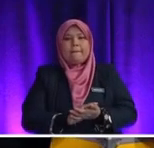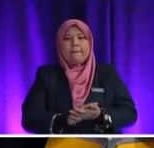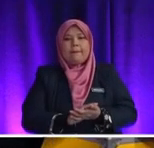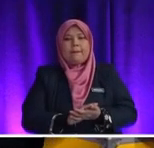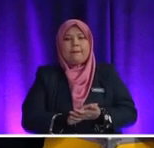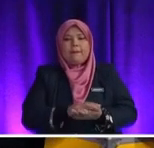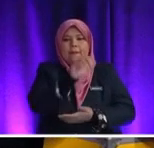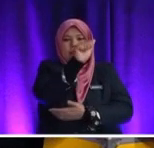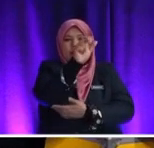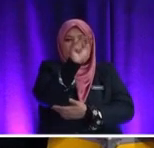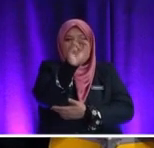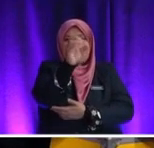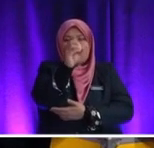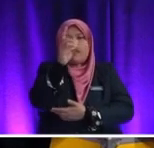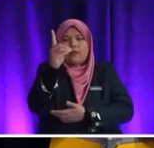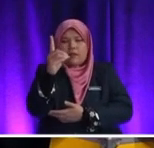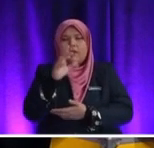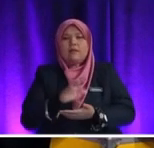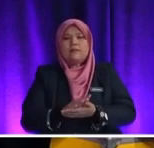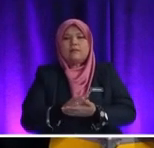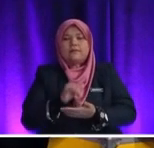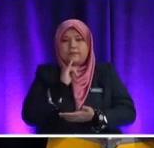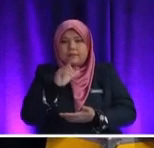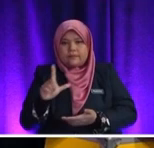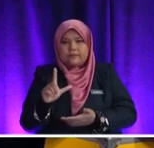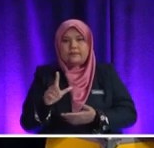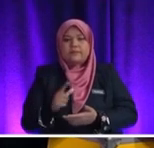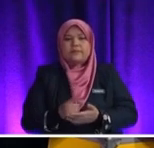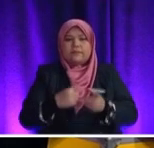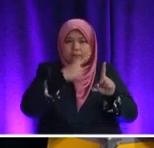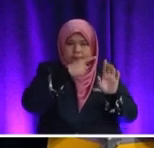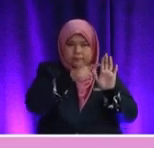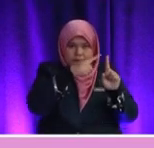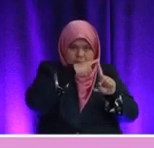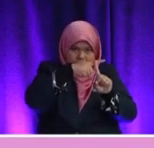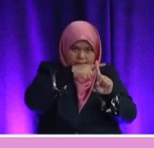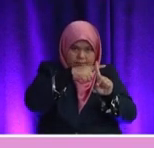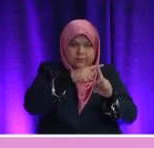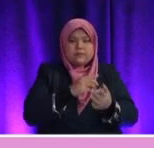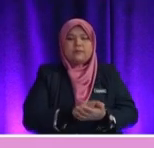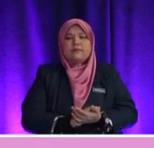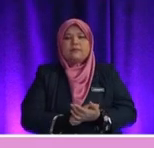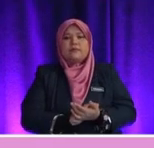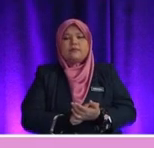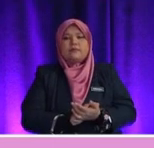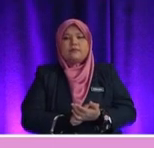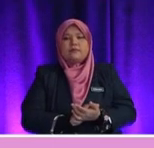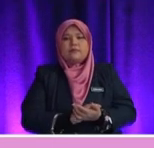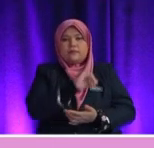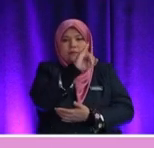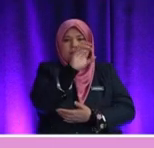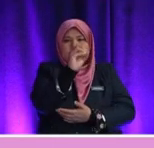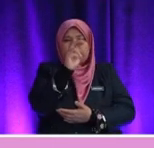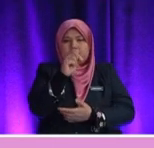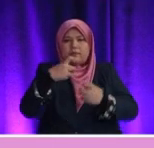enak tadi adalah elektron Terminal positif dan negatif ayun-ayun